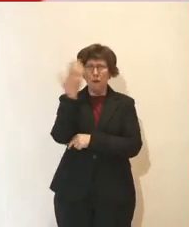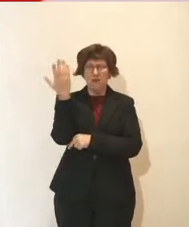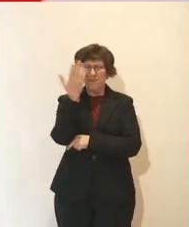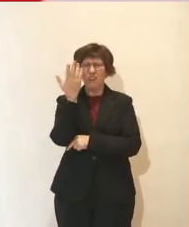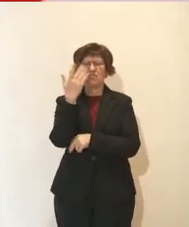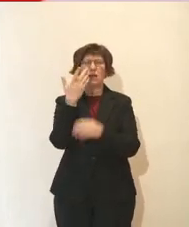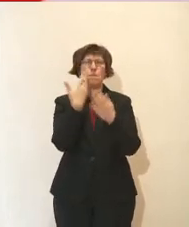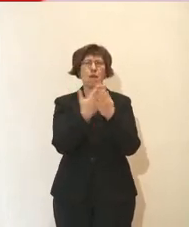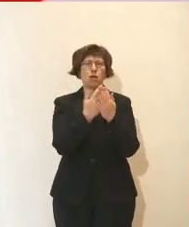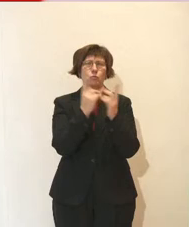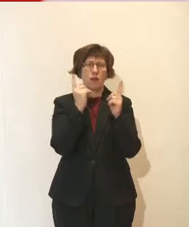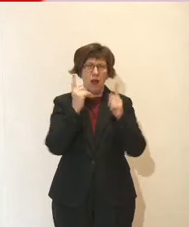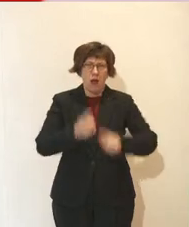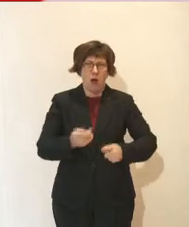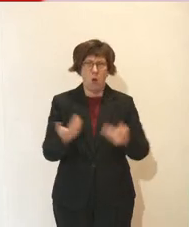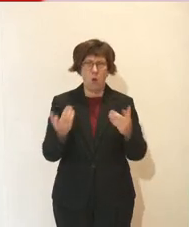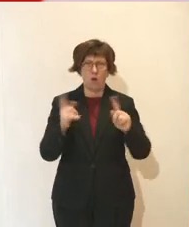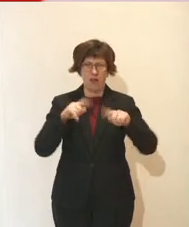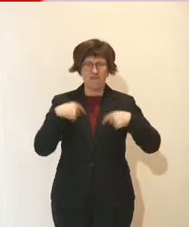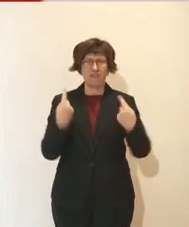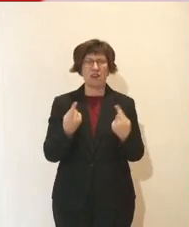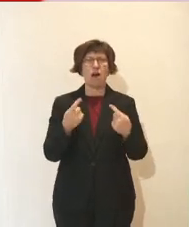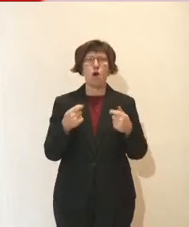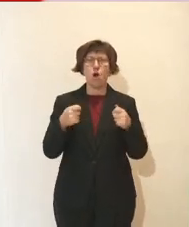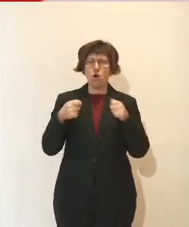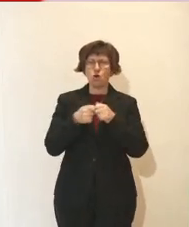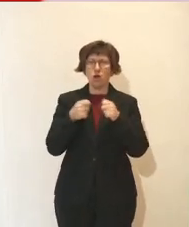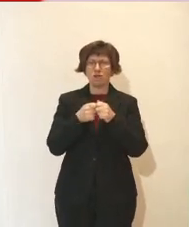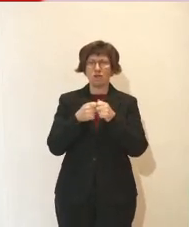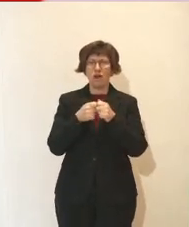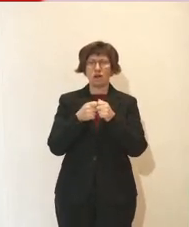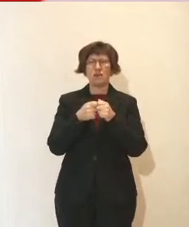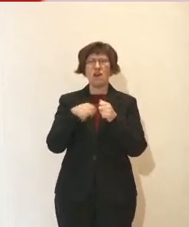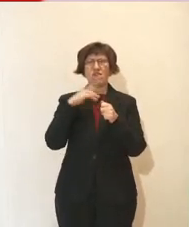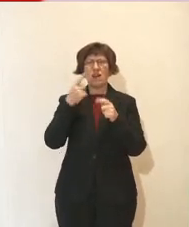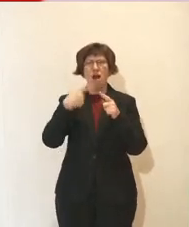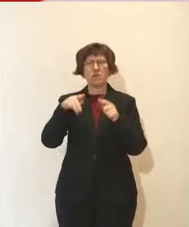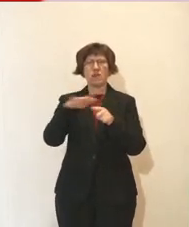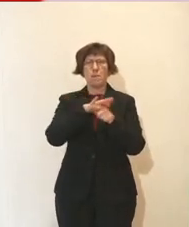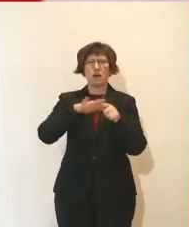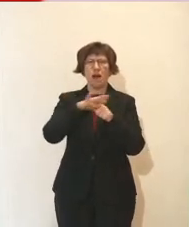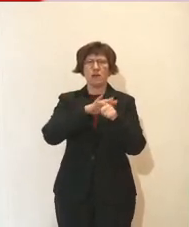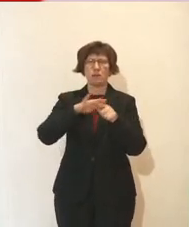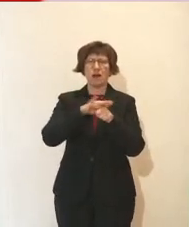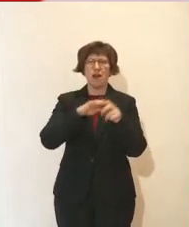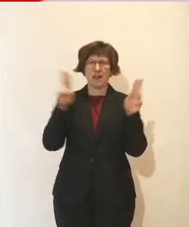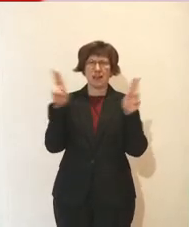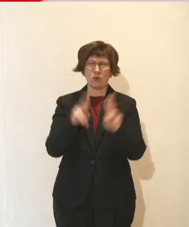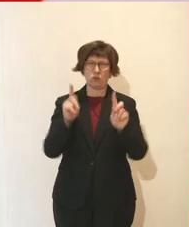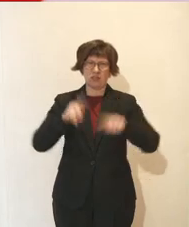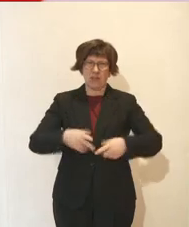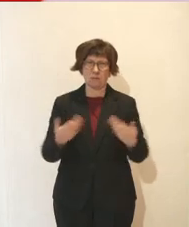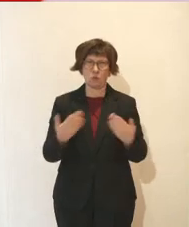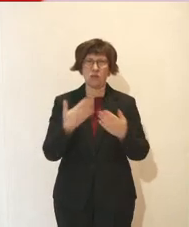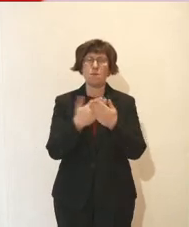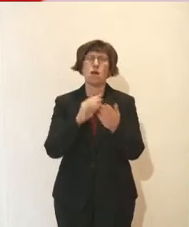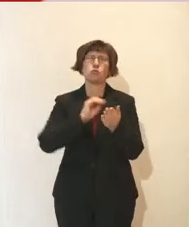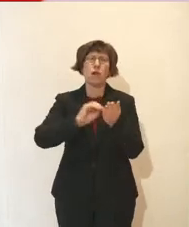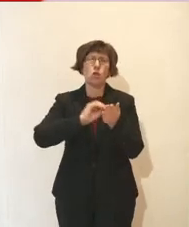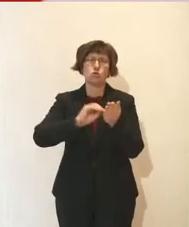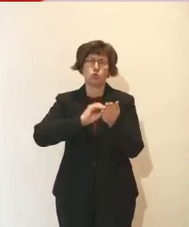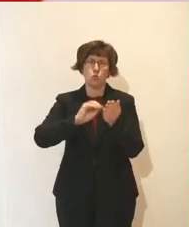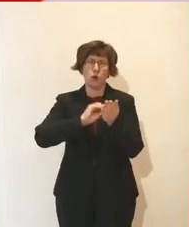zum beispiel wir auch die kontakte überall an vielen anderen bereichen reduzieren etwa wenn es um die schulen geht